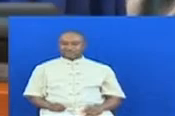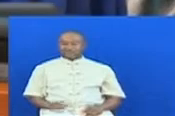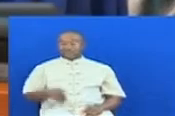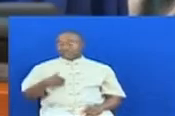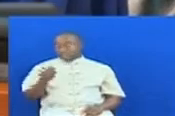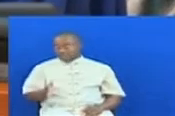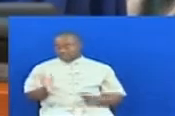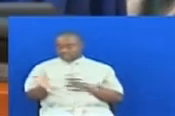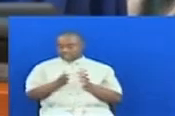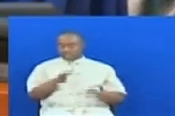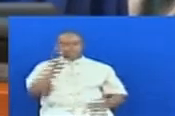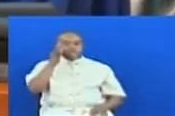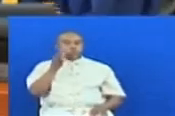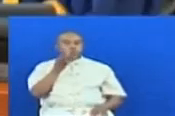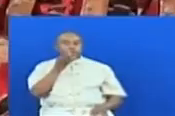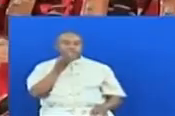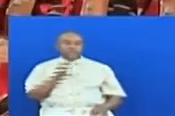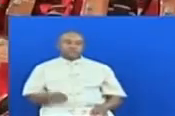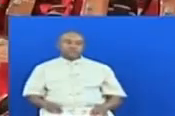Alex ajiandae.